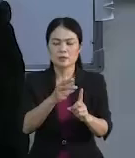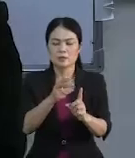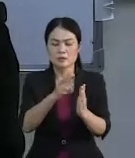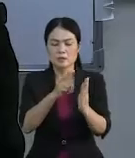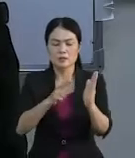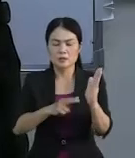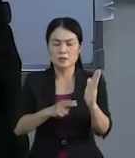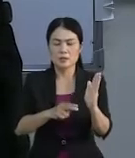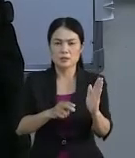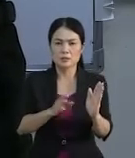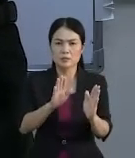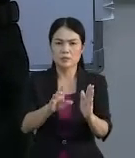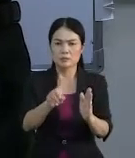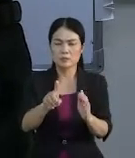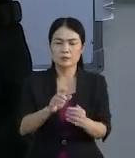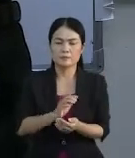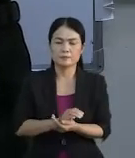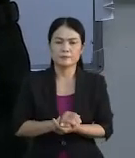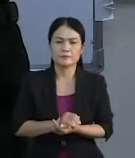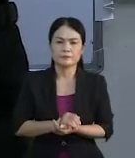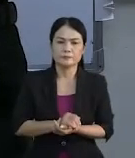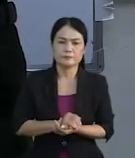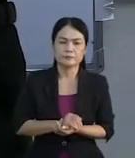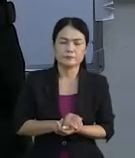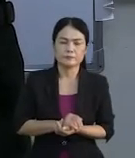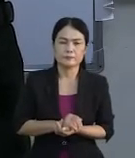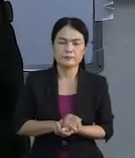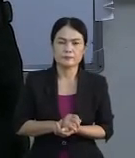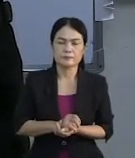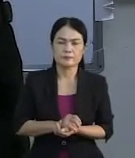ta bật bao dương mùi nâng